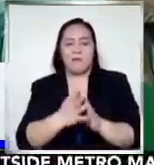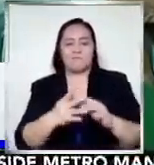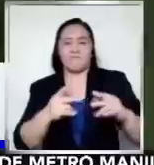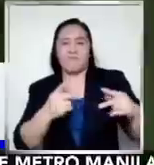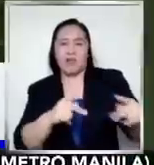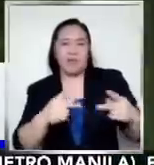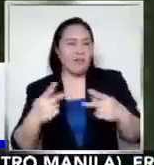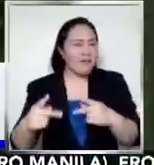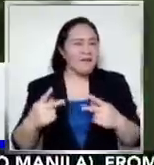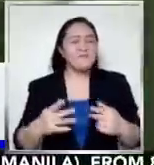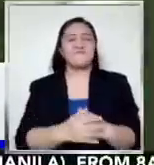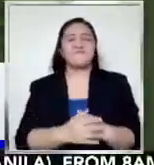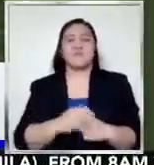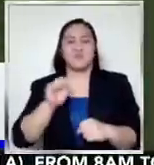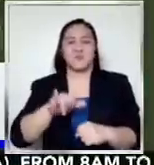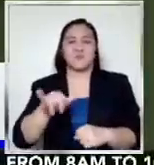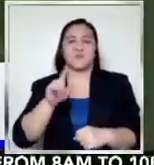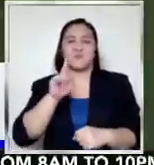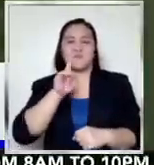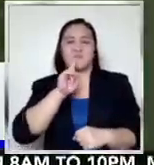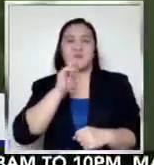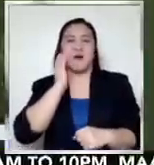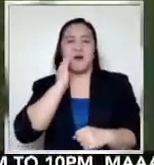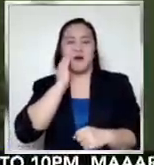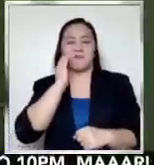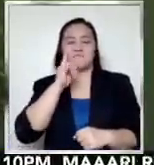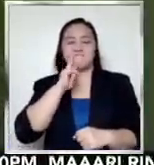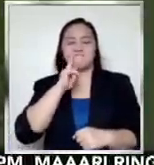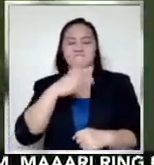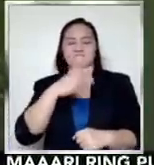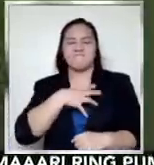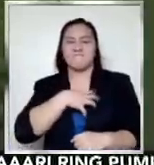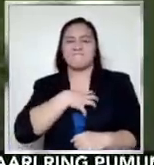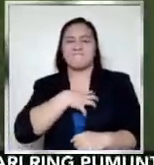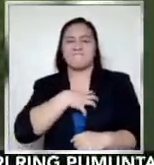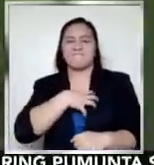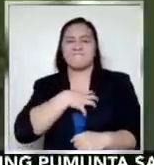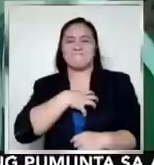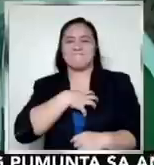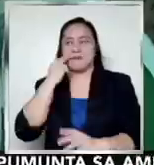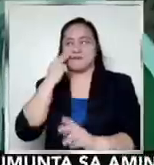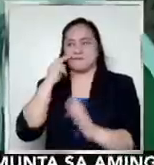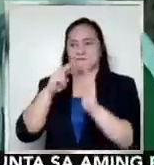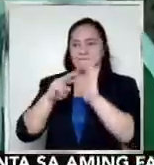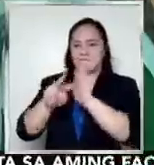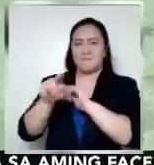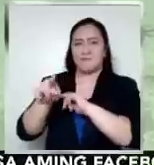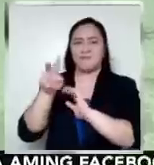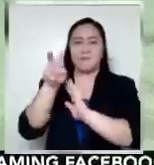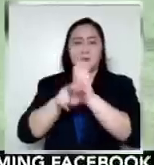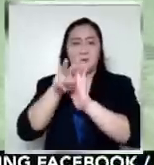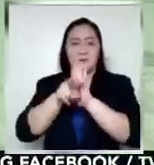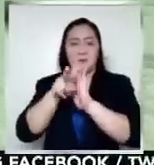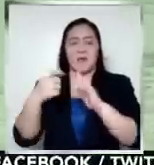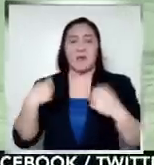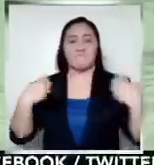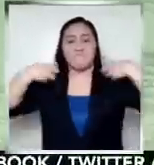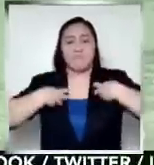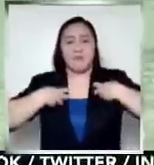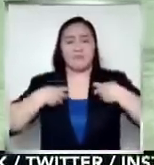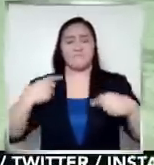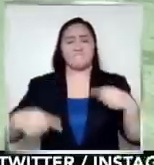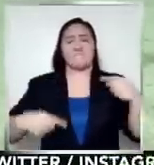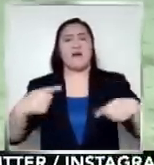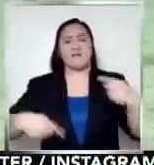yung ginagawa sa mga bata. Yung, lalo na yung nakita ko yung video, nakita ko yung may bag siya tapos may dalasa. Pero gano'n nga